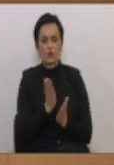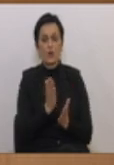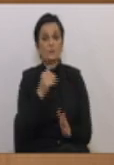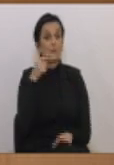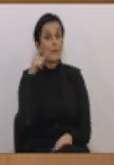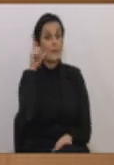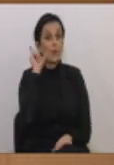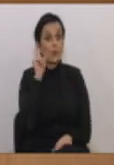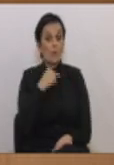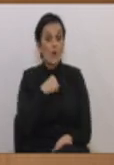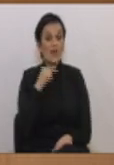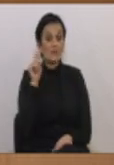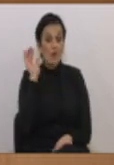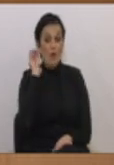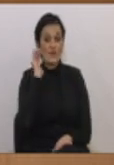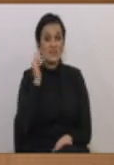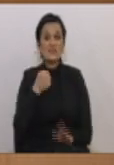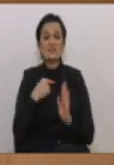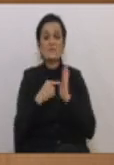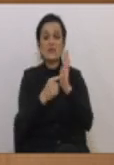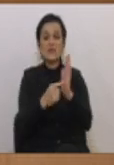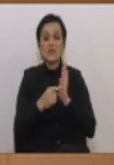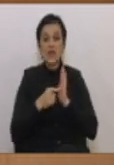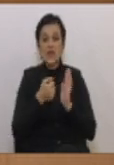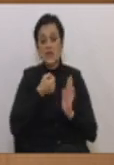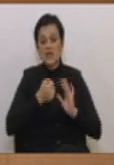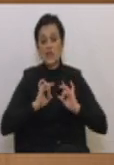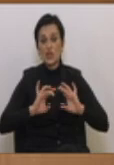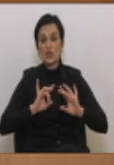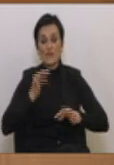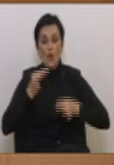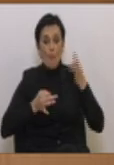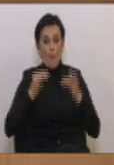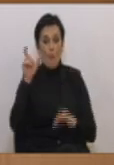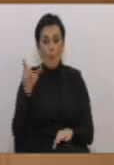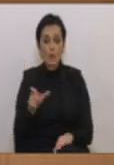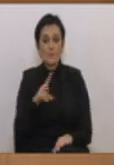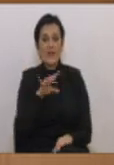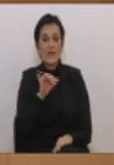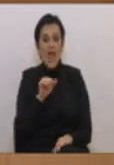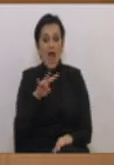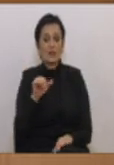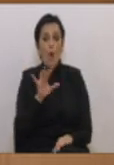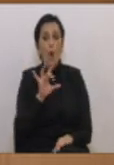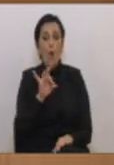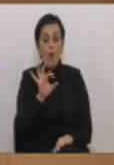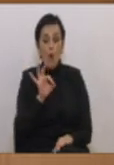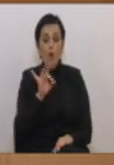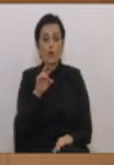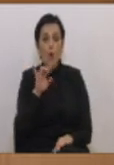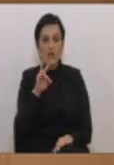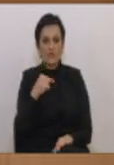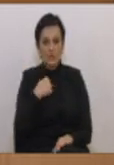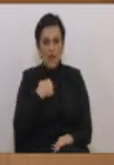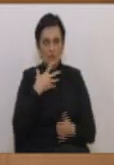როდესაც მოვისმინე ინტერვიუ მოსამართლე ლიანა ორკოდაშვილის, ჩემთვის ვთქვი, რომ